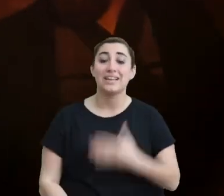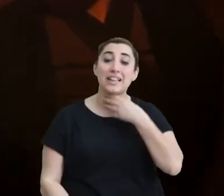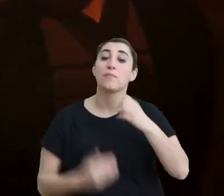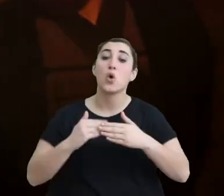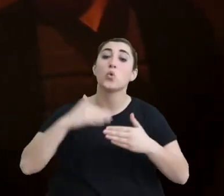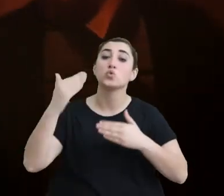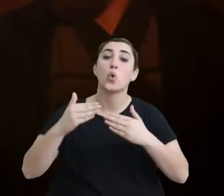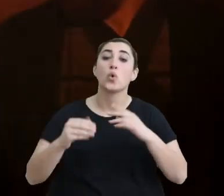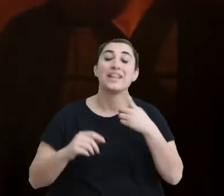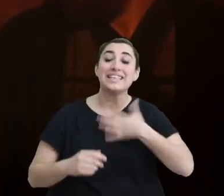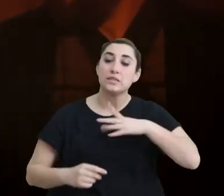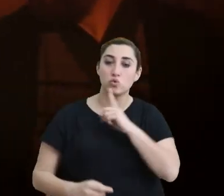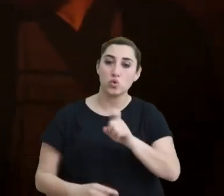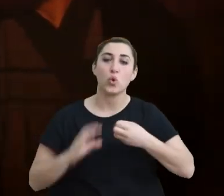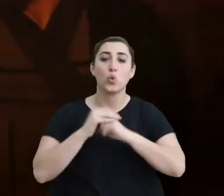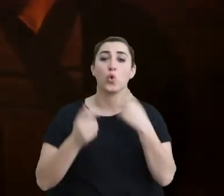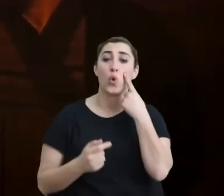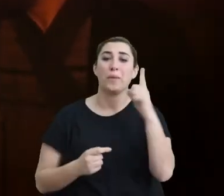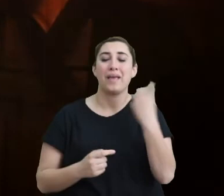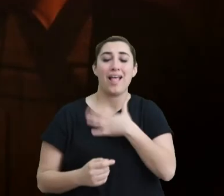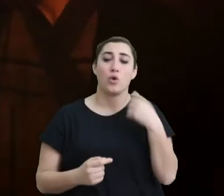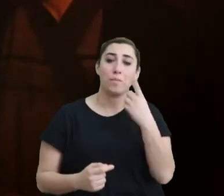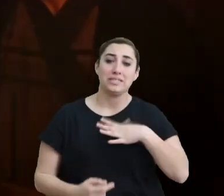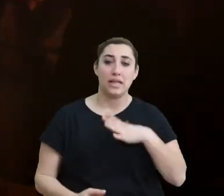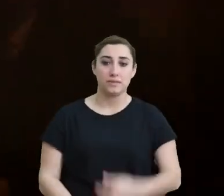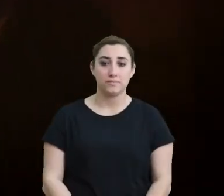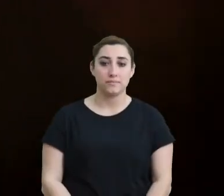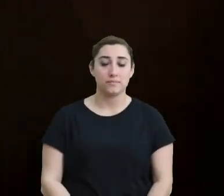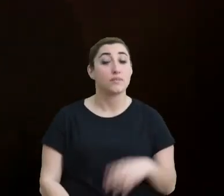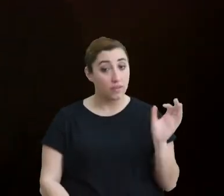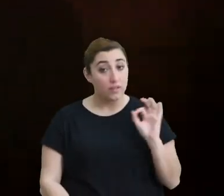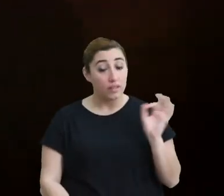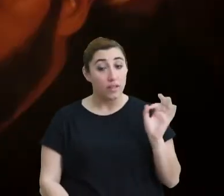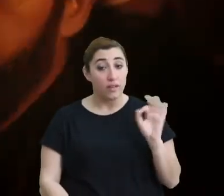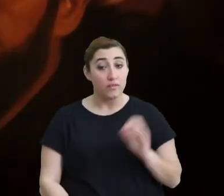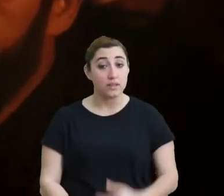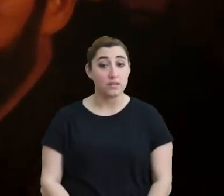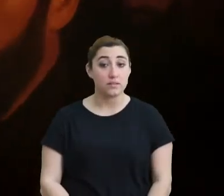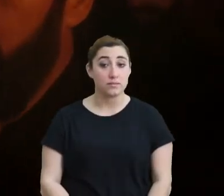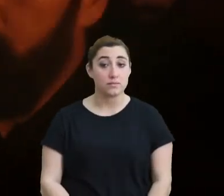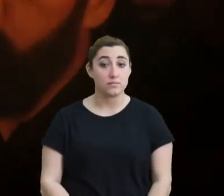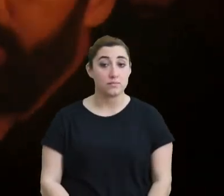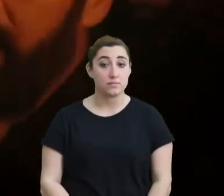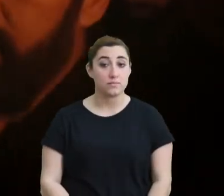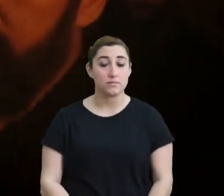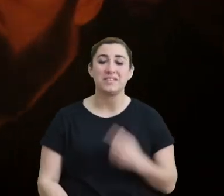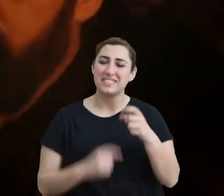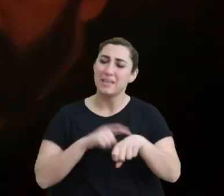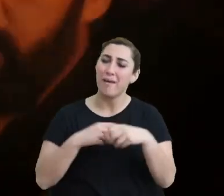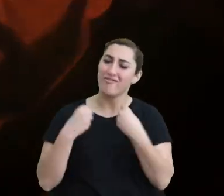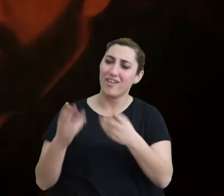İdamlığa son arzusu sorulmuştur. Dünya gözüyle bir kere daha anasını görmek ister. Elbet, elbet. Gerekli mühlet